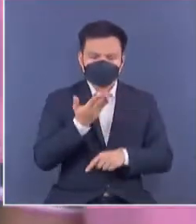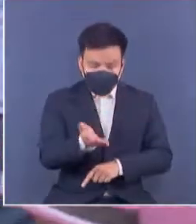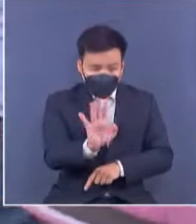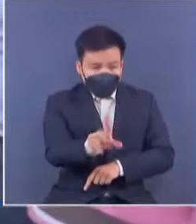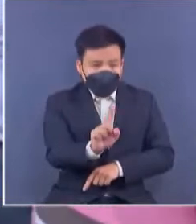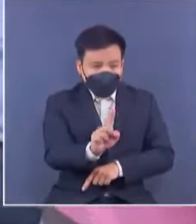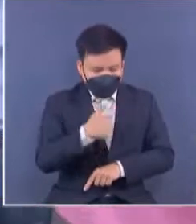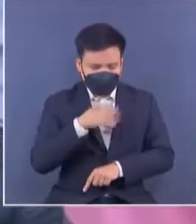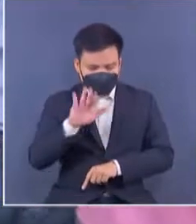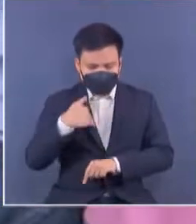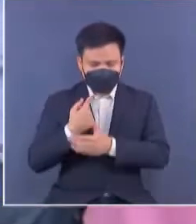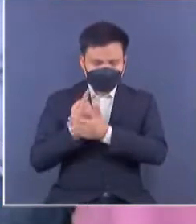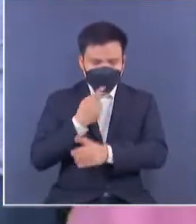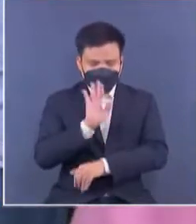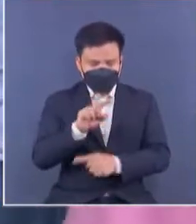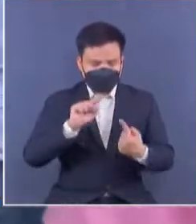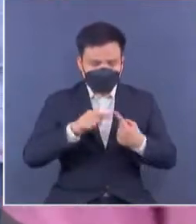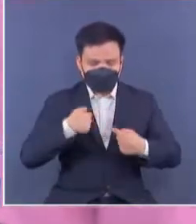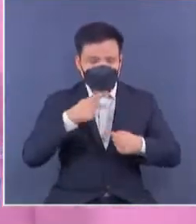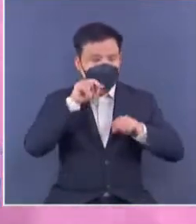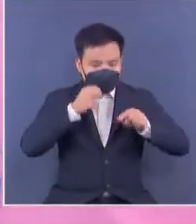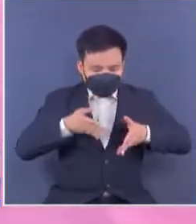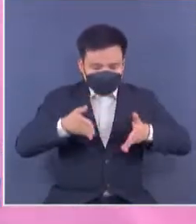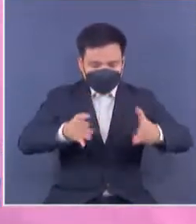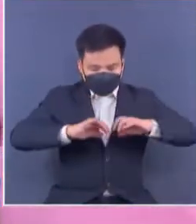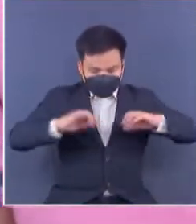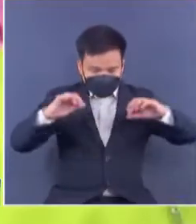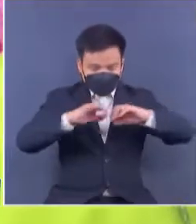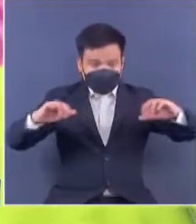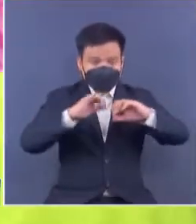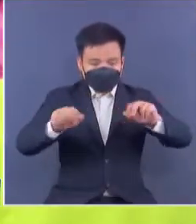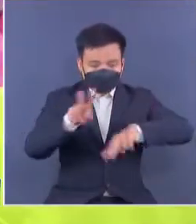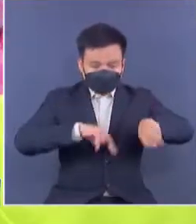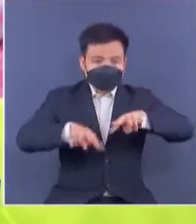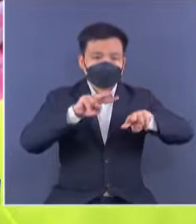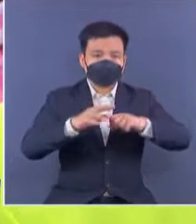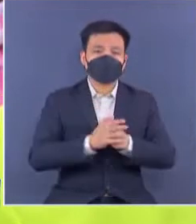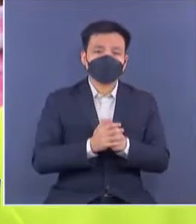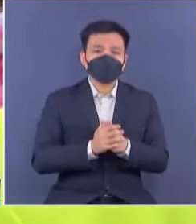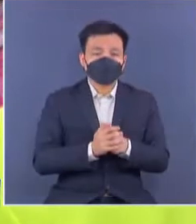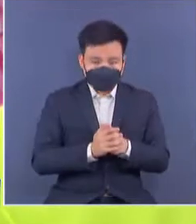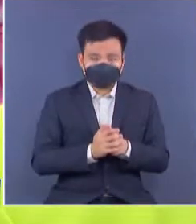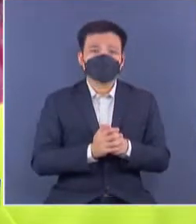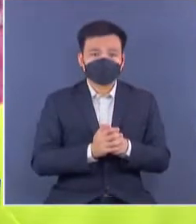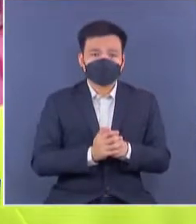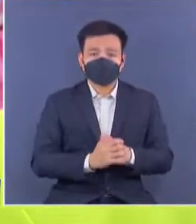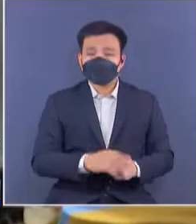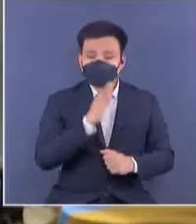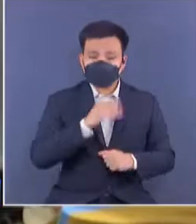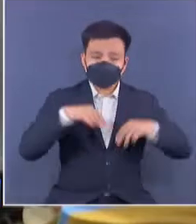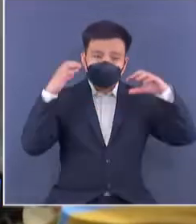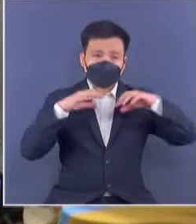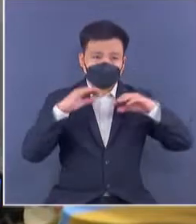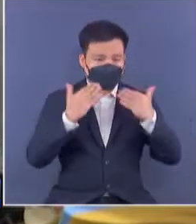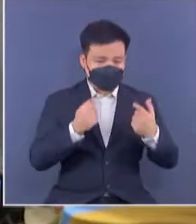ข้านั่นดูแลเรื่องของการขุดลอกคูครองหน่อยค่ะจะได้ลดผลกระทบค่าเท่ากับพื้นที่นอกชุมชนในช่วงที่ฝนตกหนัก